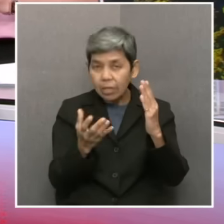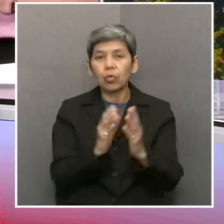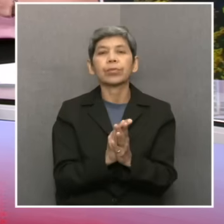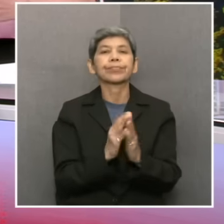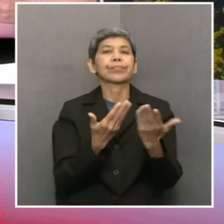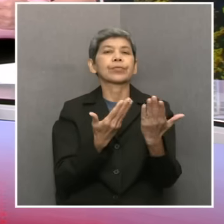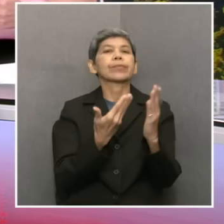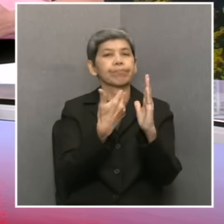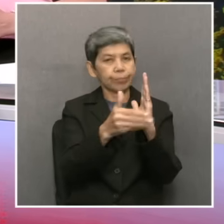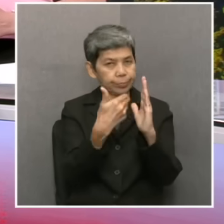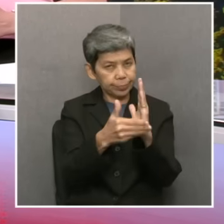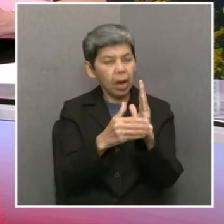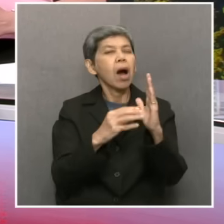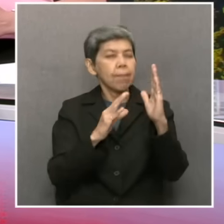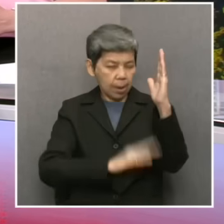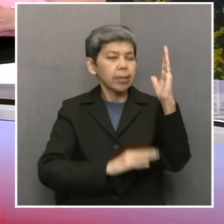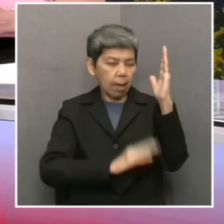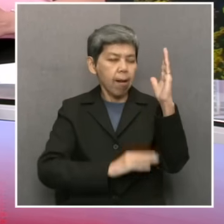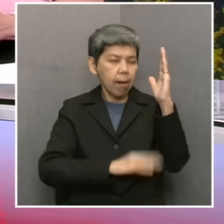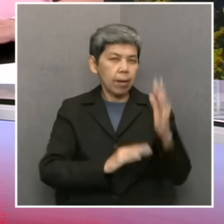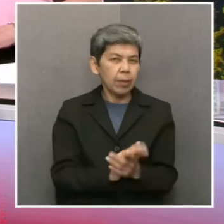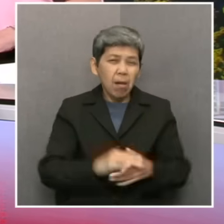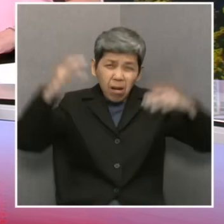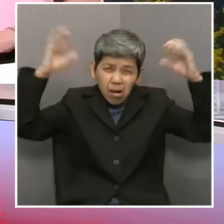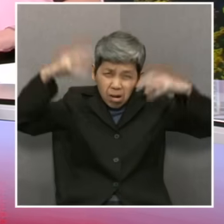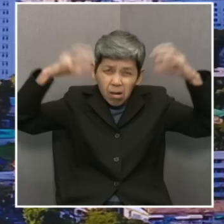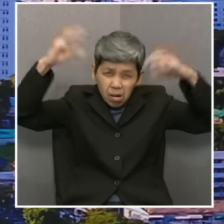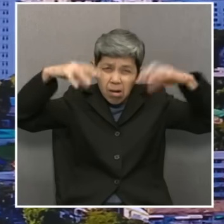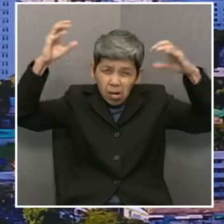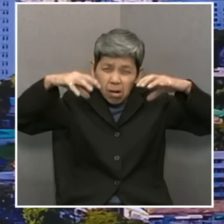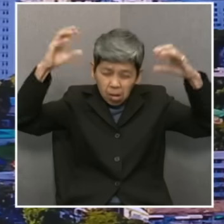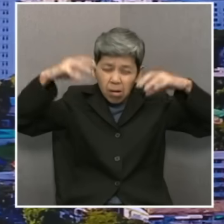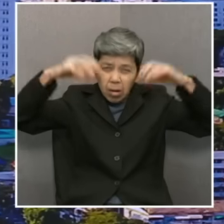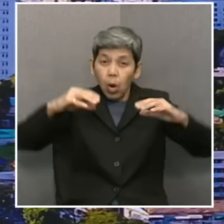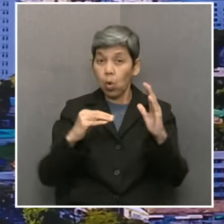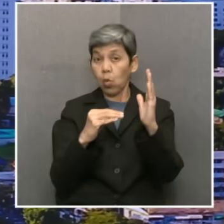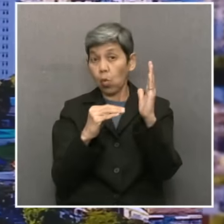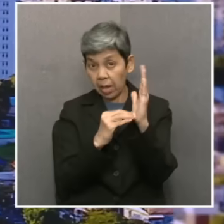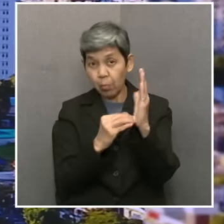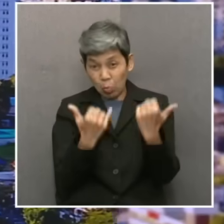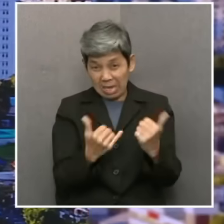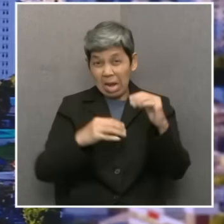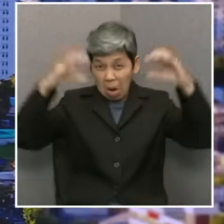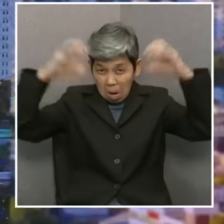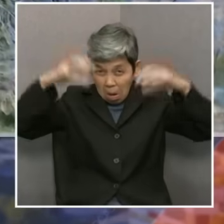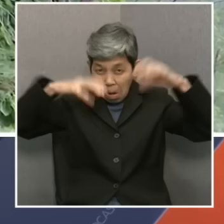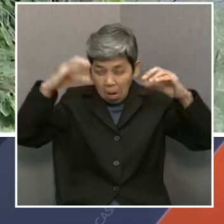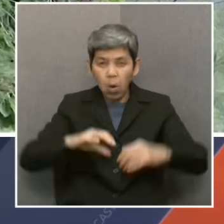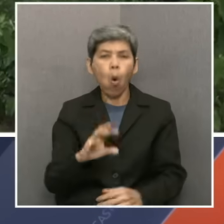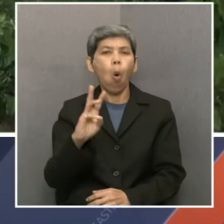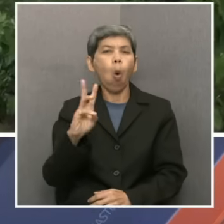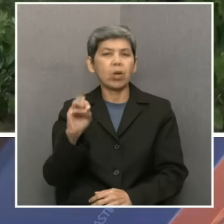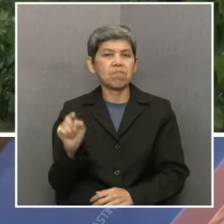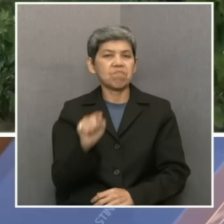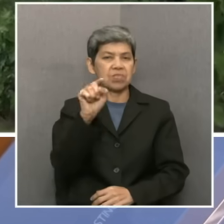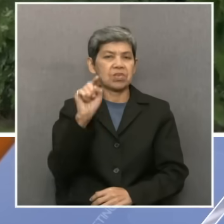ตะวันออกเฉียงเหนือรวมถึงภาคใต้ด้วยนะคะที่เจอกับฝนตกหนักค่ะขณะเดียวกันกรุงเทพมหานครวันนี้ฝนจะตกประมาณร้อยละ 60